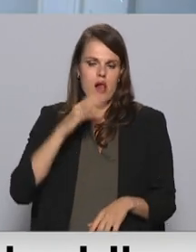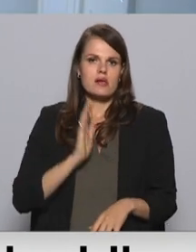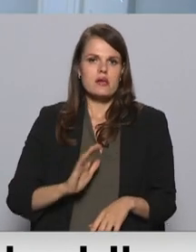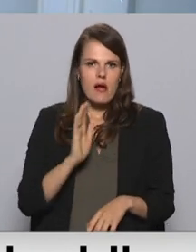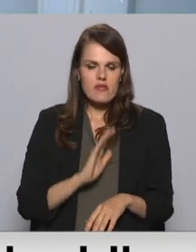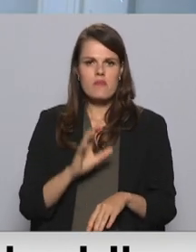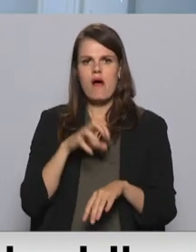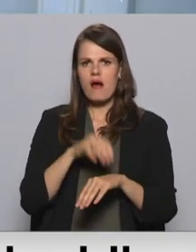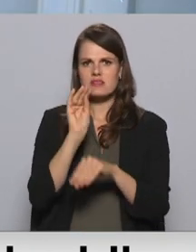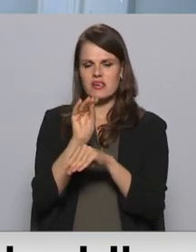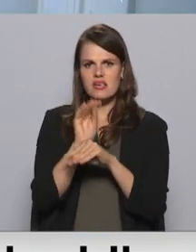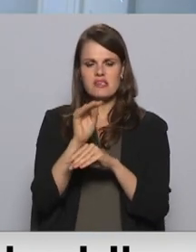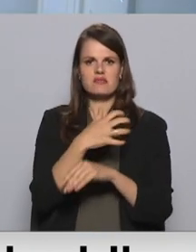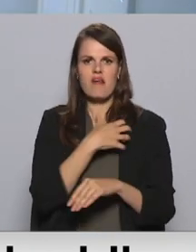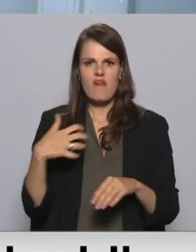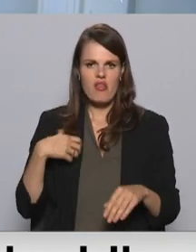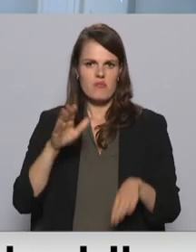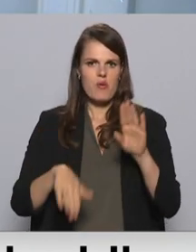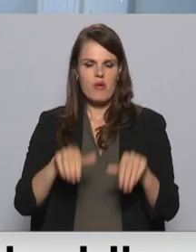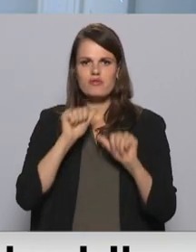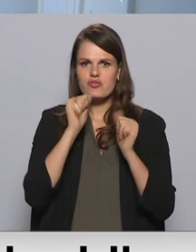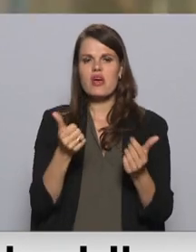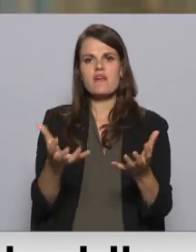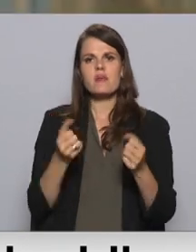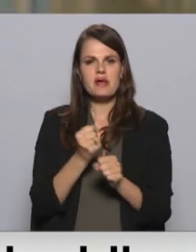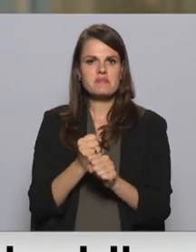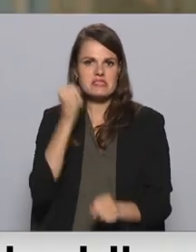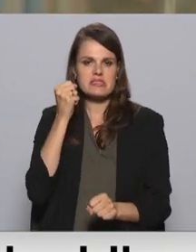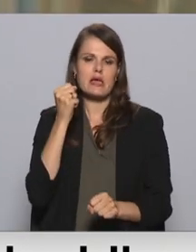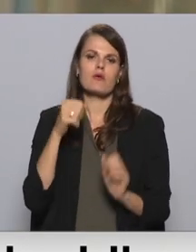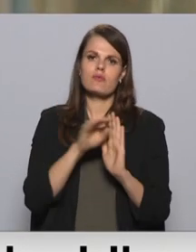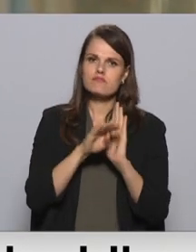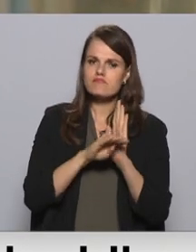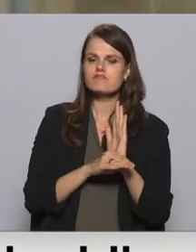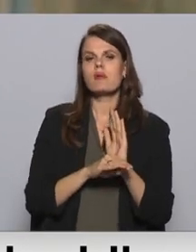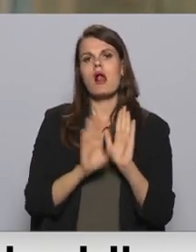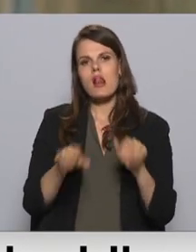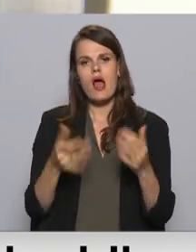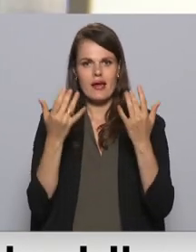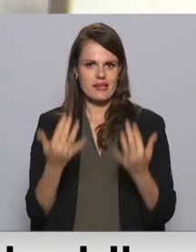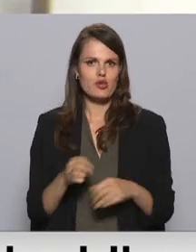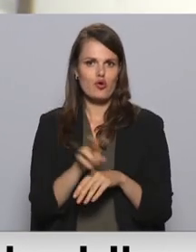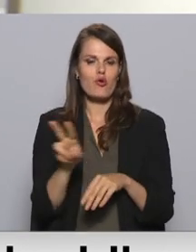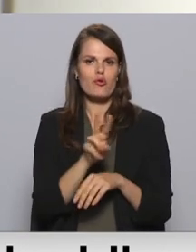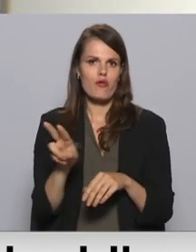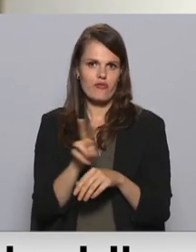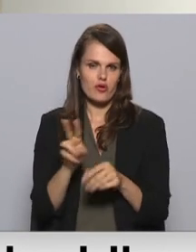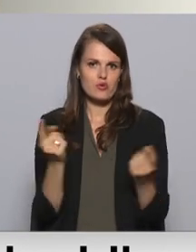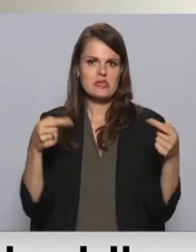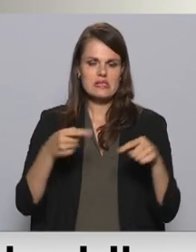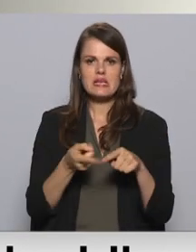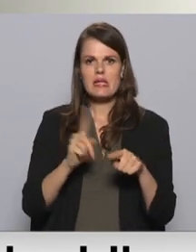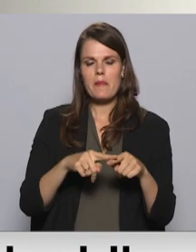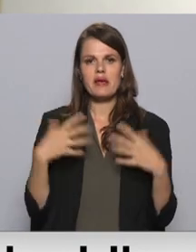Ārsti kritizē valdības nespēju un nevēlēšanos pieņemt stingrākus mērus COVID krīzes risināšanā. Kā rezultātā